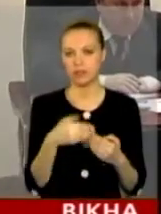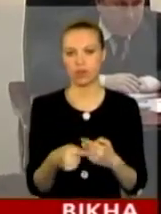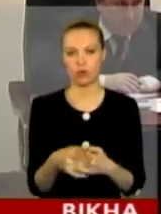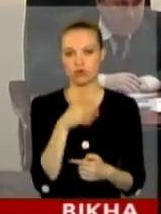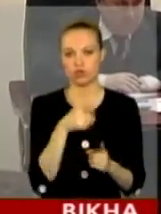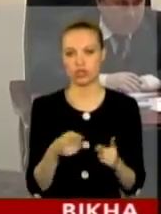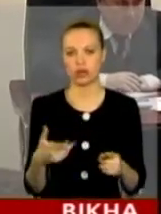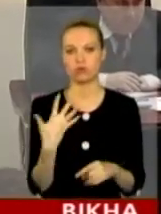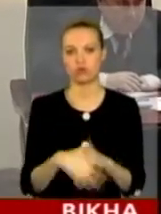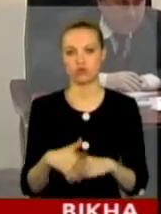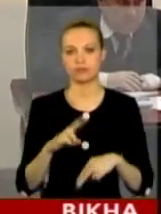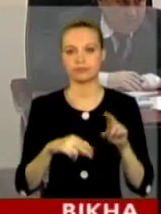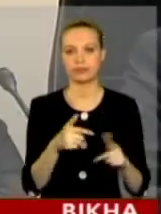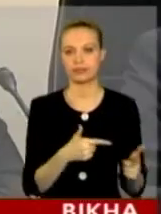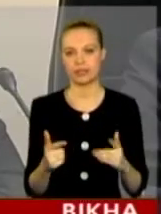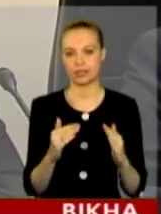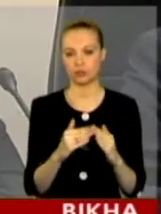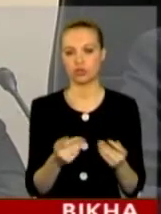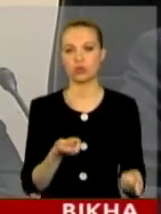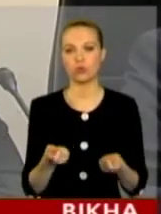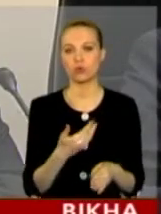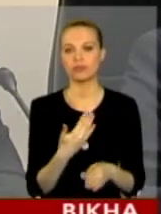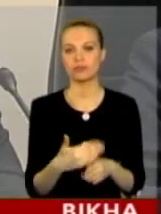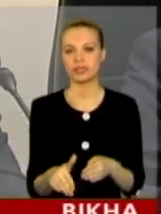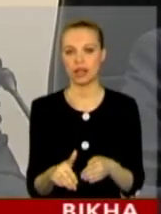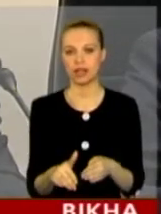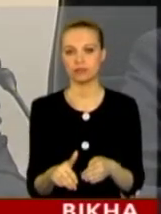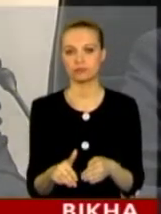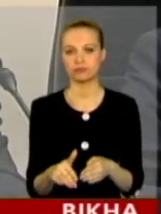терміни уже зведених будинках. Уряд виділяє